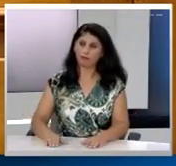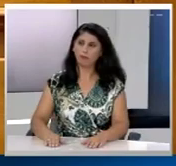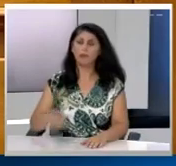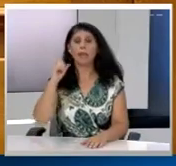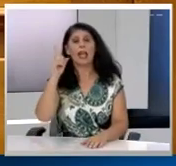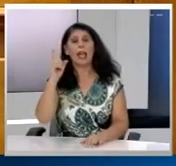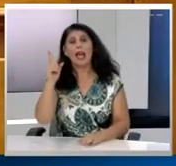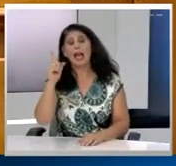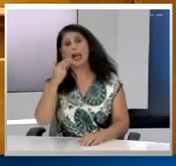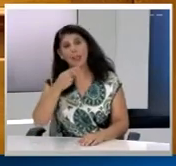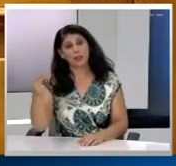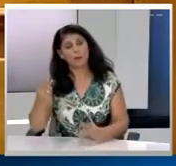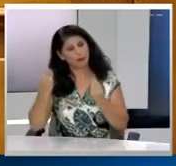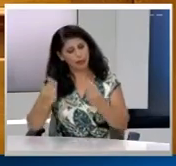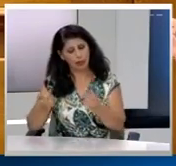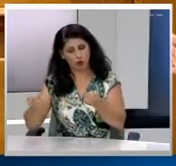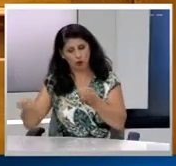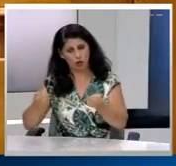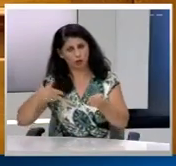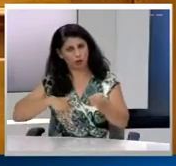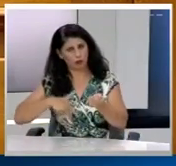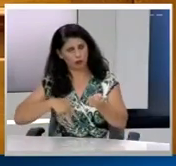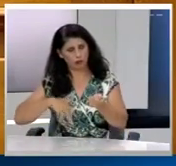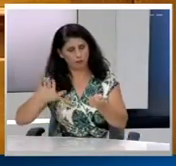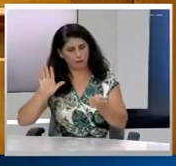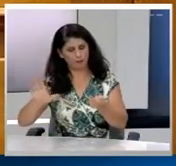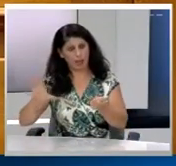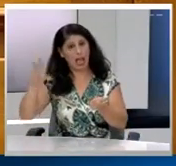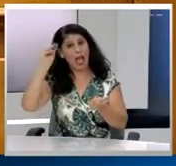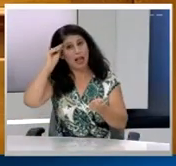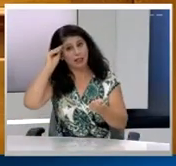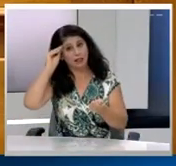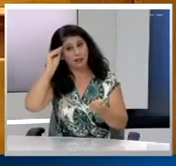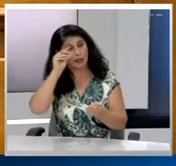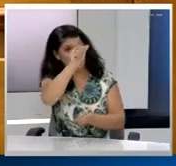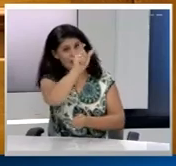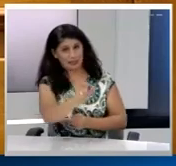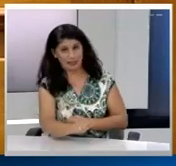ένα θέμα είναι η καλύτερη οργάνωση του κράτους. Αντιλαμβάνομαι ότι εσείς,